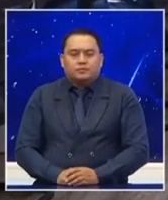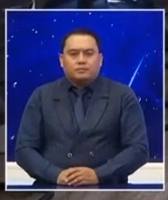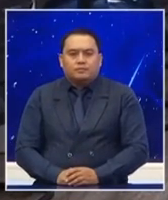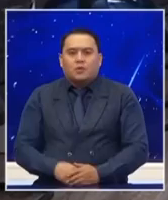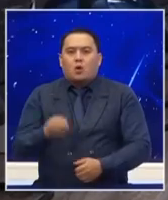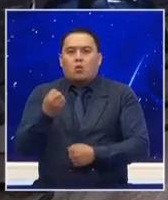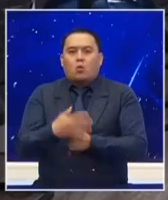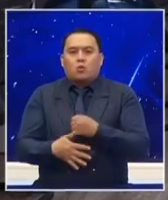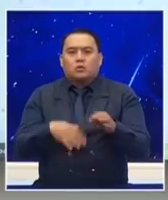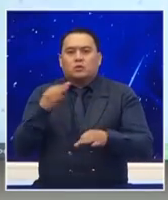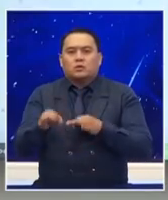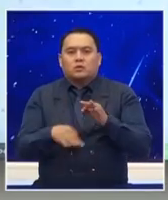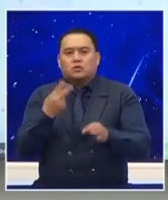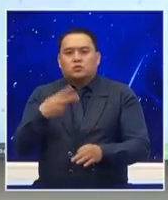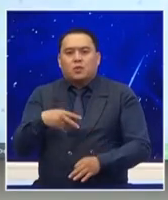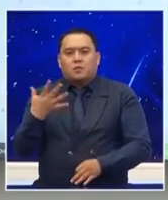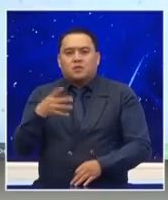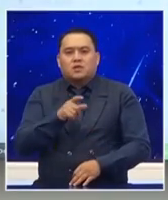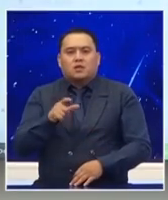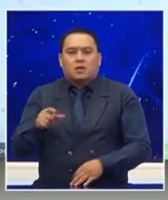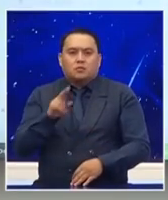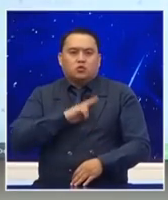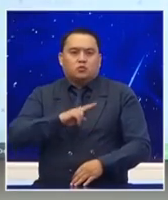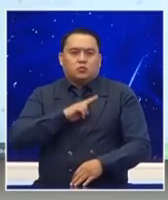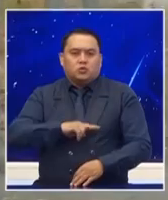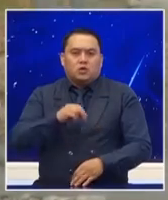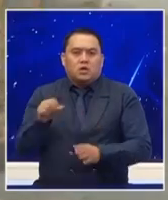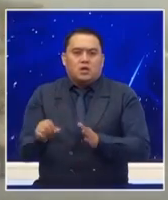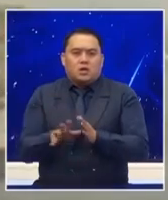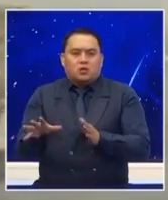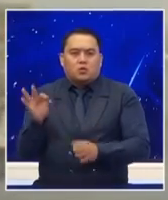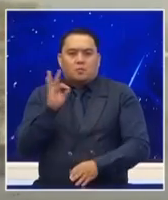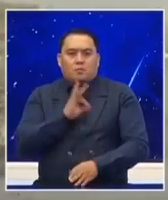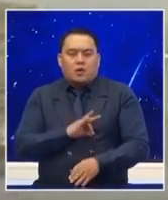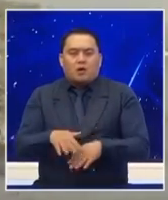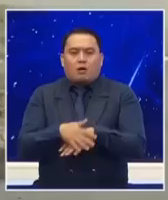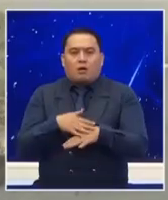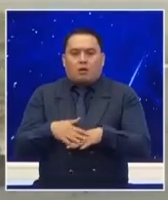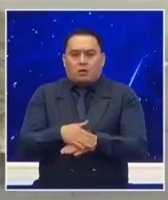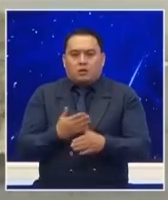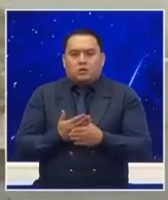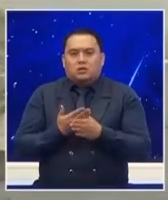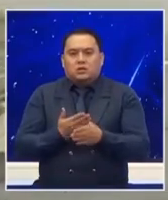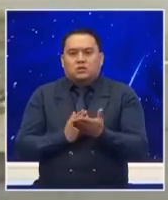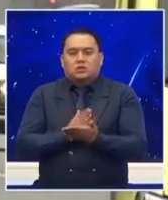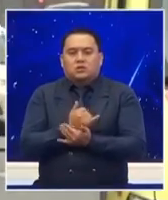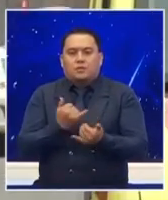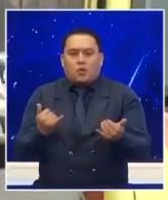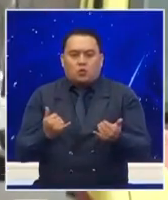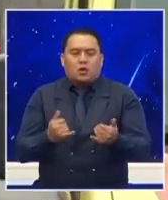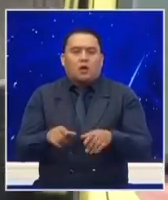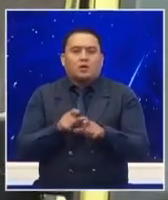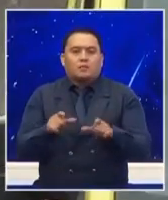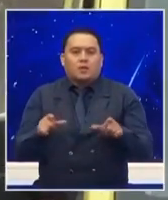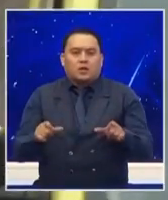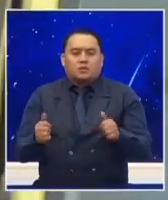диспетчерлік орталықта тәулігіне 25 адам жұмыс істейді. Олар облысының электронды картасын пайдалана отырып, халыққа қызмет көрсетеді. Медициналық көмекке мұқтаж